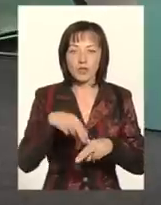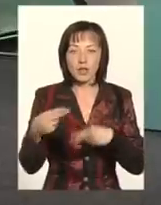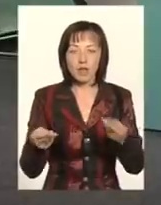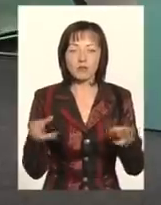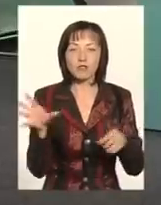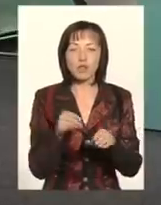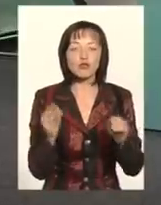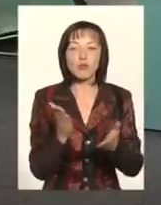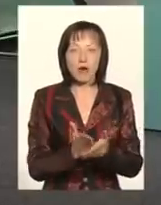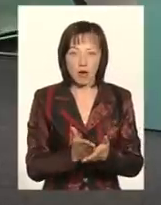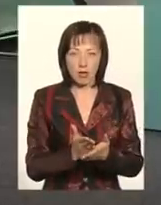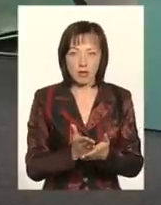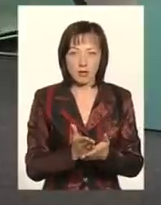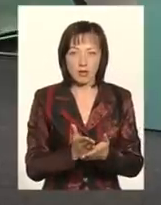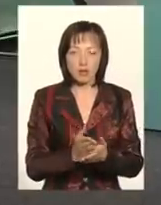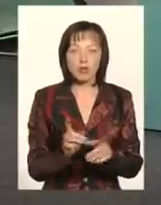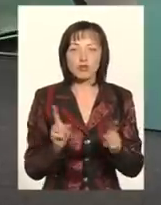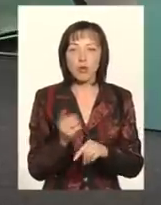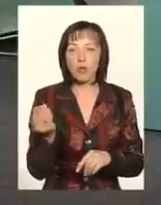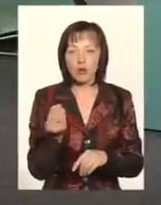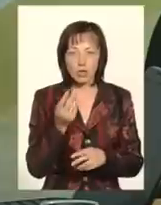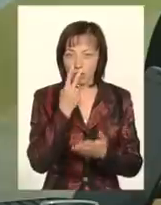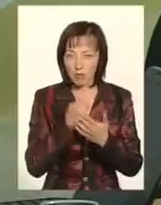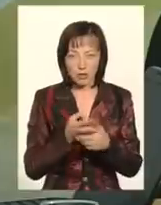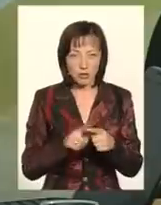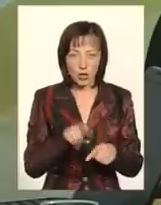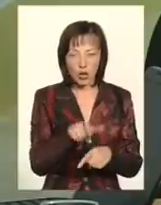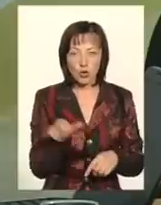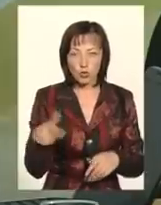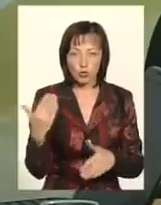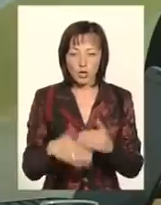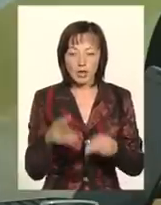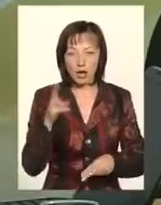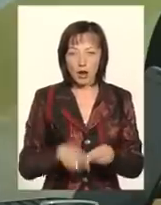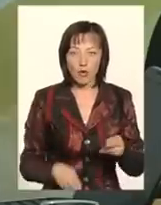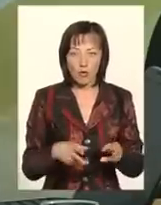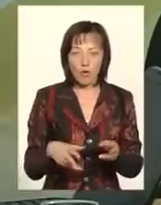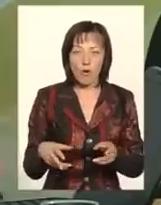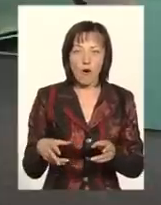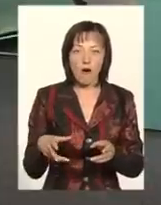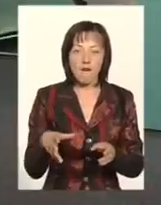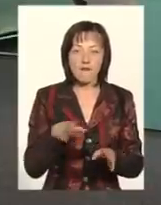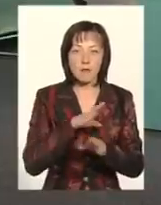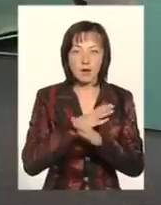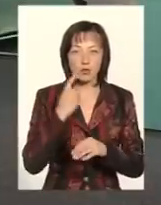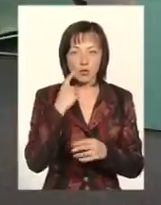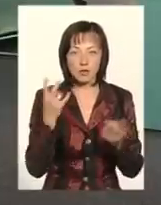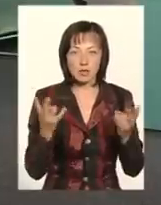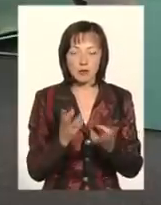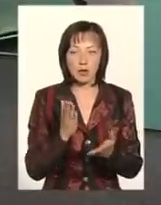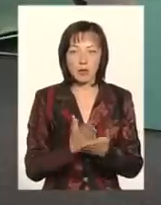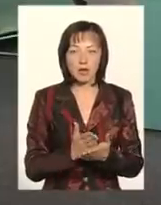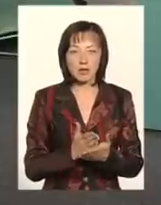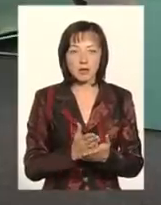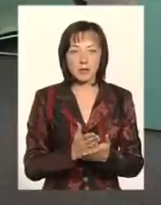вже віддали все що мали І що Порошенко не бачить цього що люди вже на краю вимирання Совість треба мати трошки